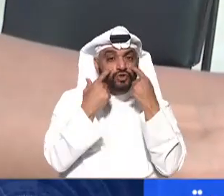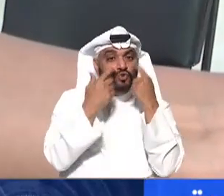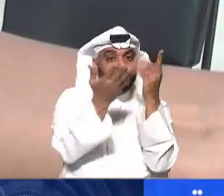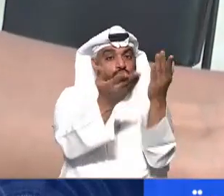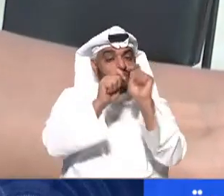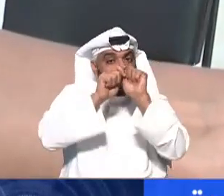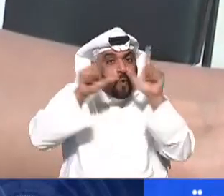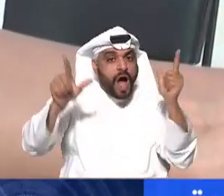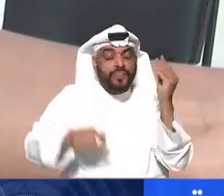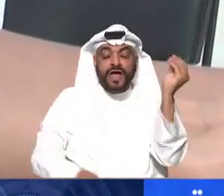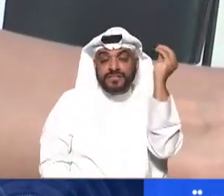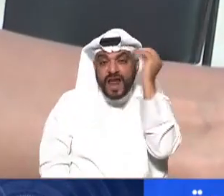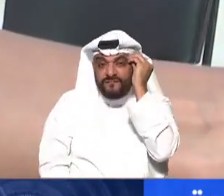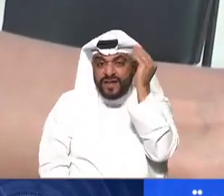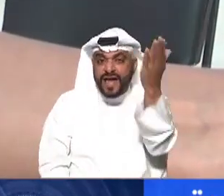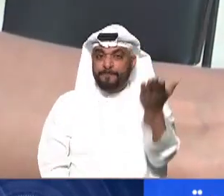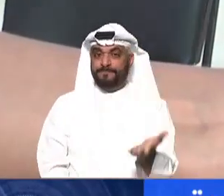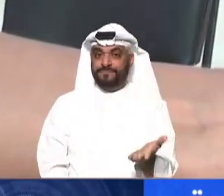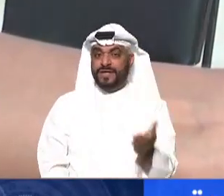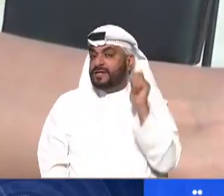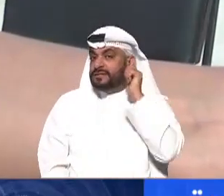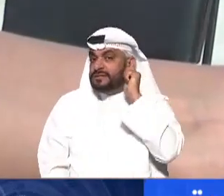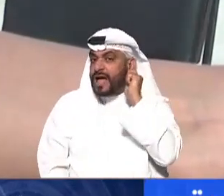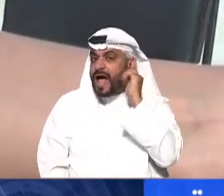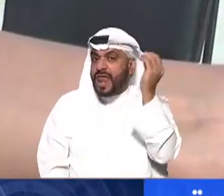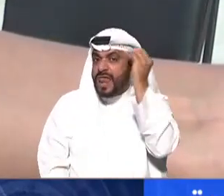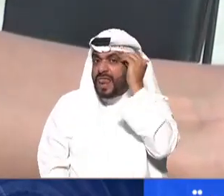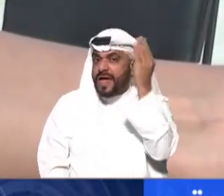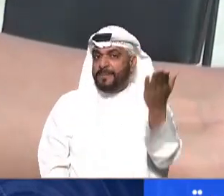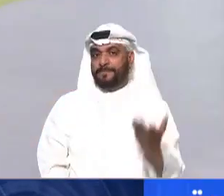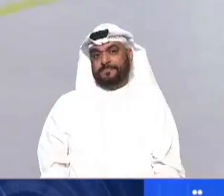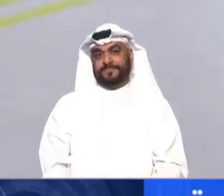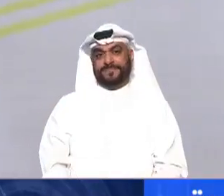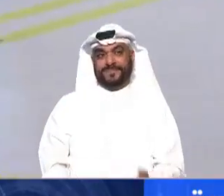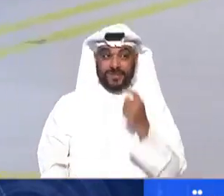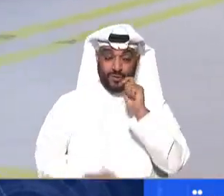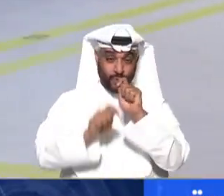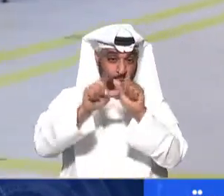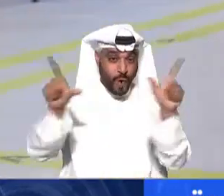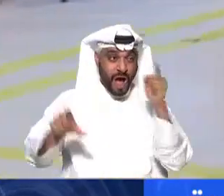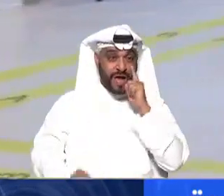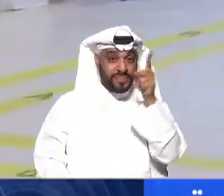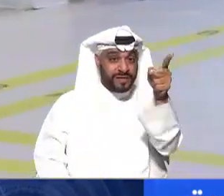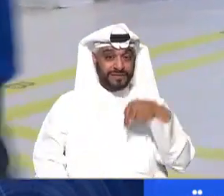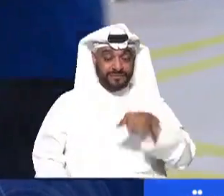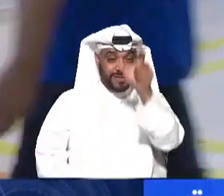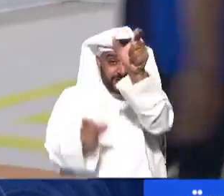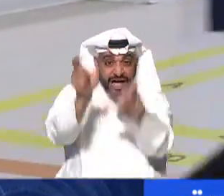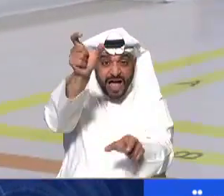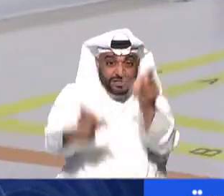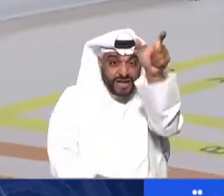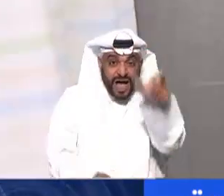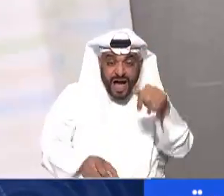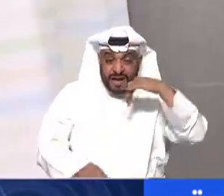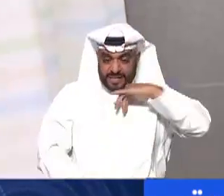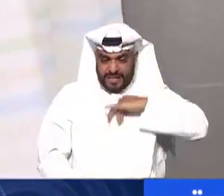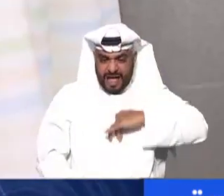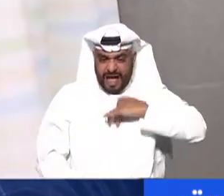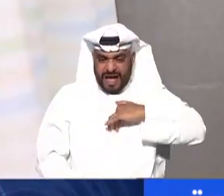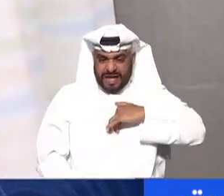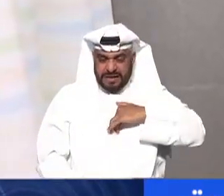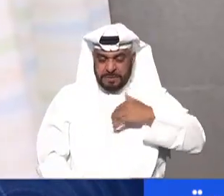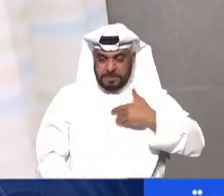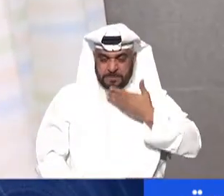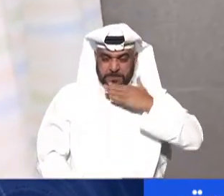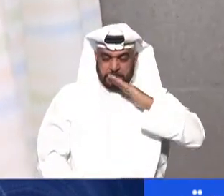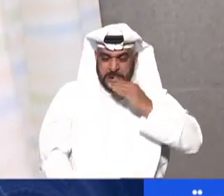ويعني يدقق عليها أكثر من حالات الإصابات. قد ينتاب بعض الأشخاص شعورا زائفا بالأمان